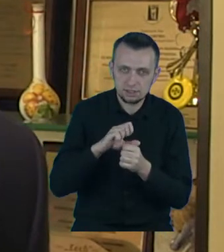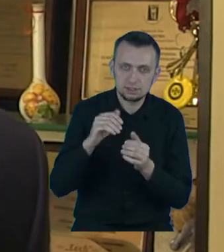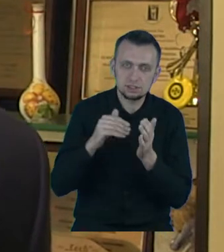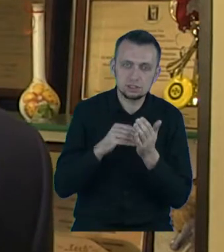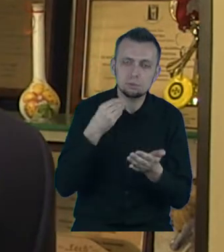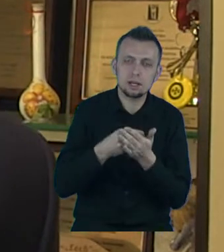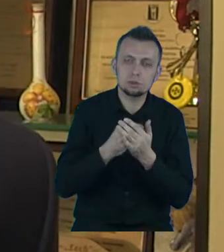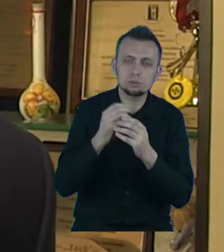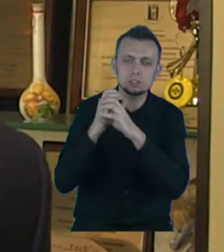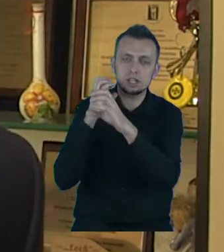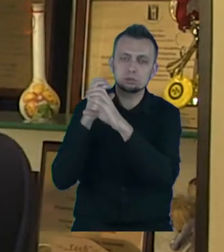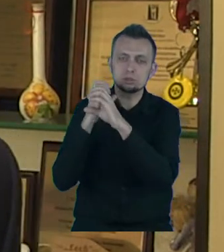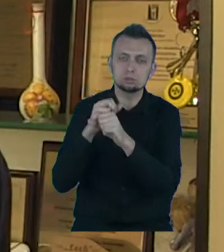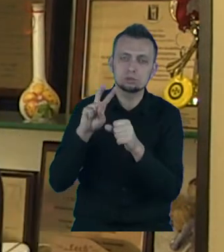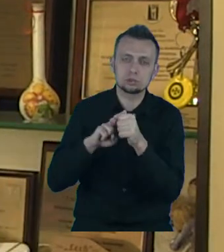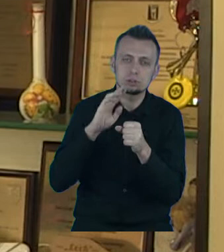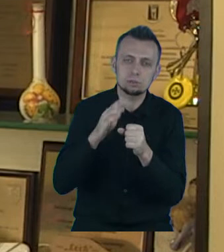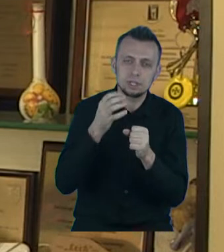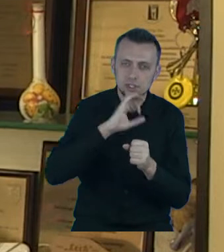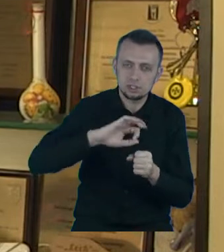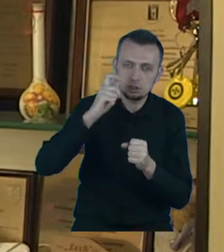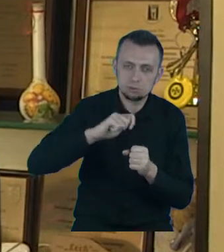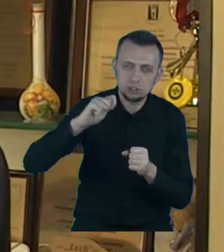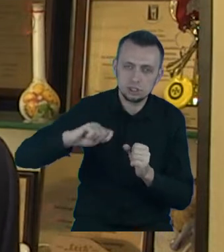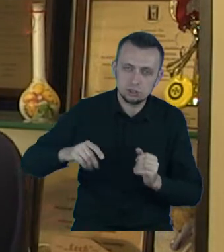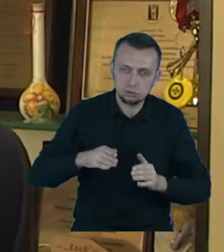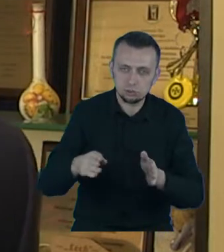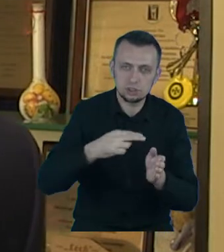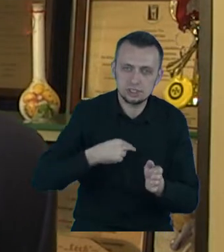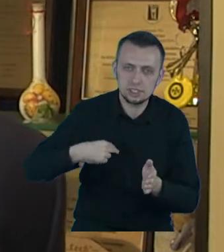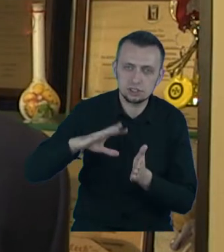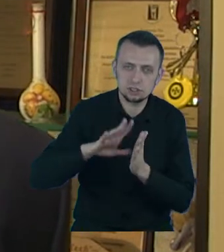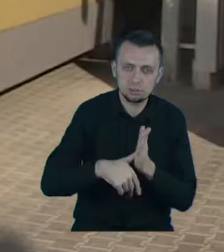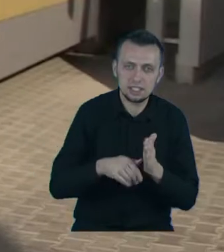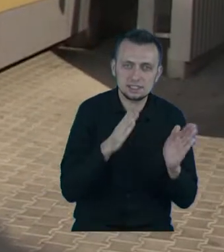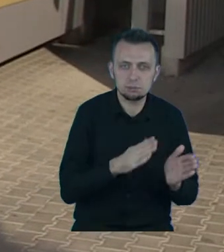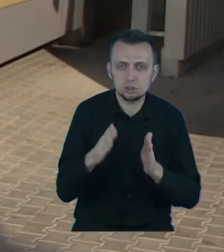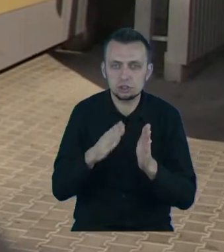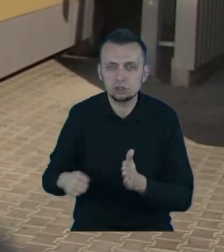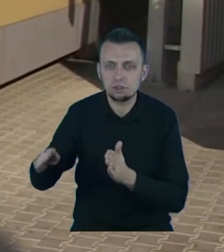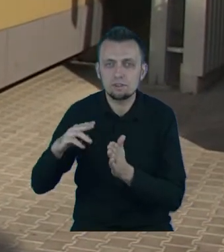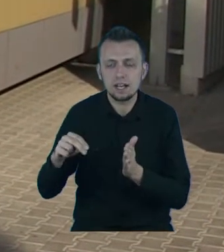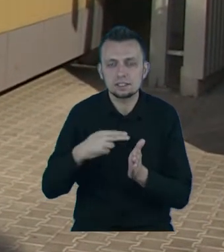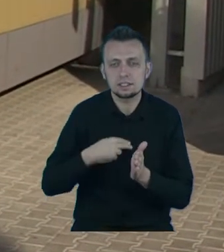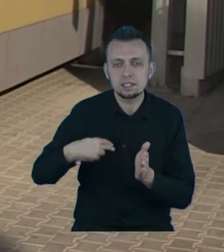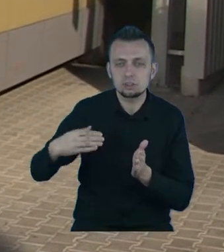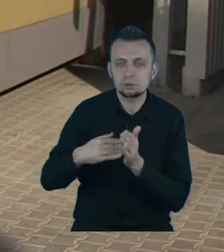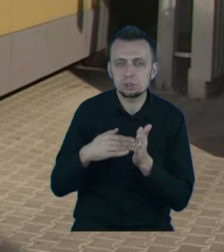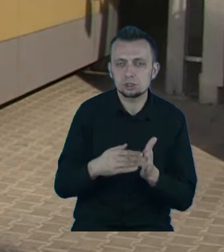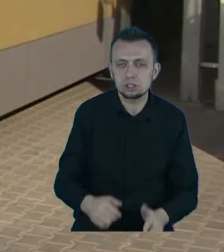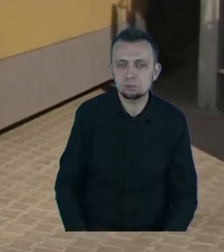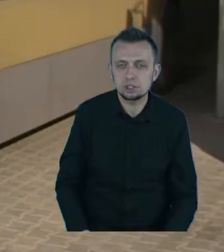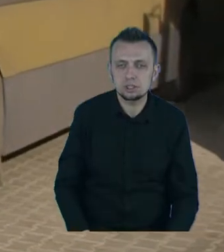by sprawnie jeździł po ulicach naszego miasta i był dostosowany do naszych potrzeb. Także ten autobus